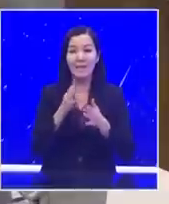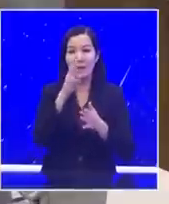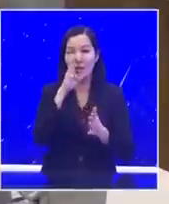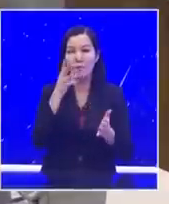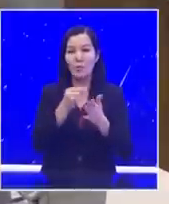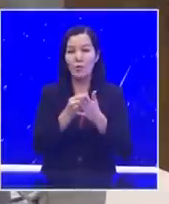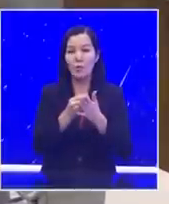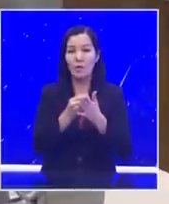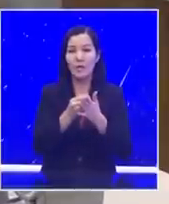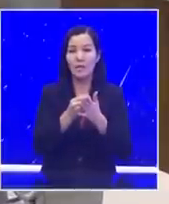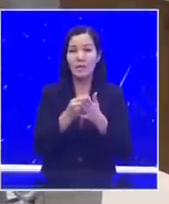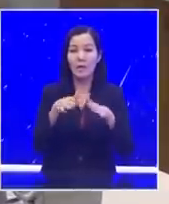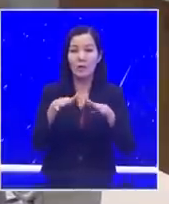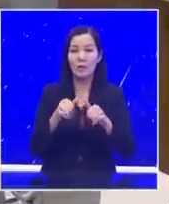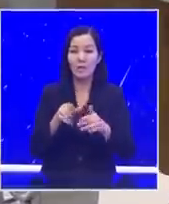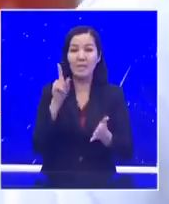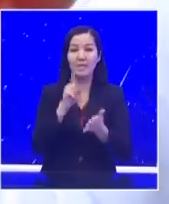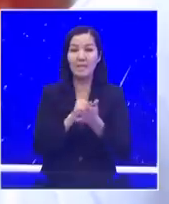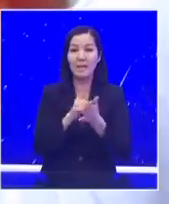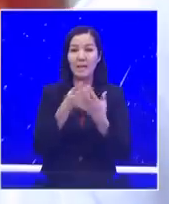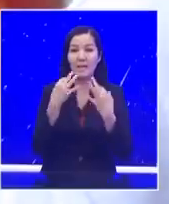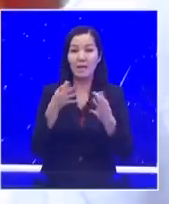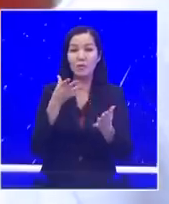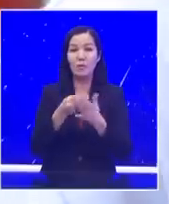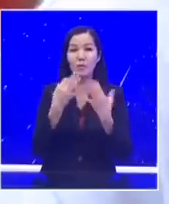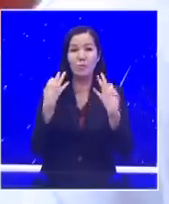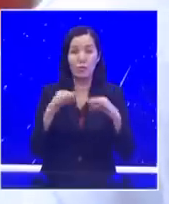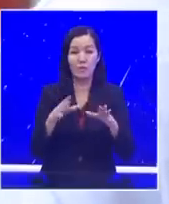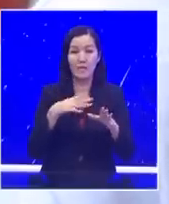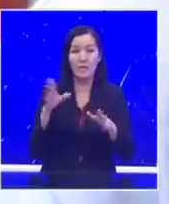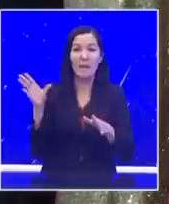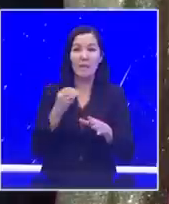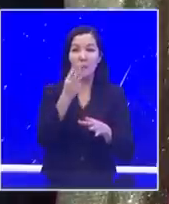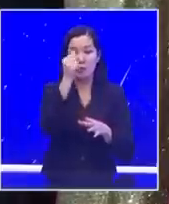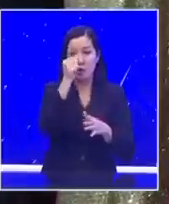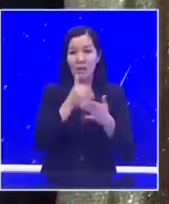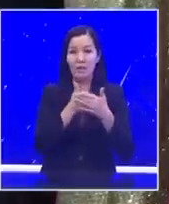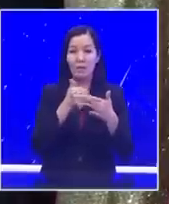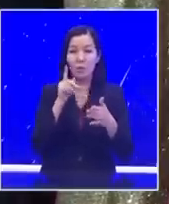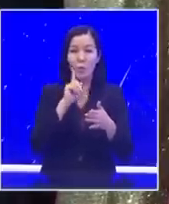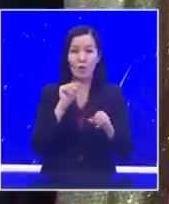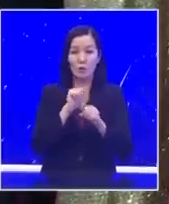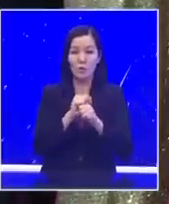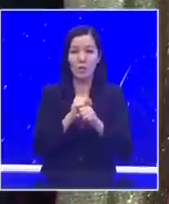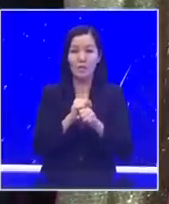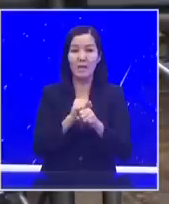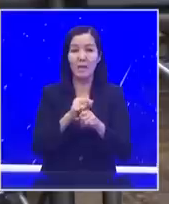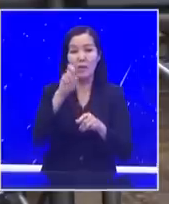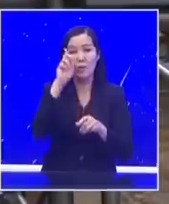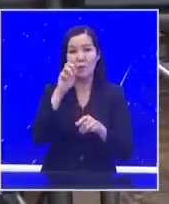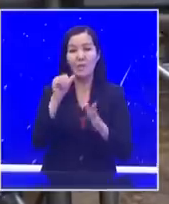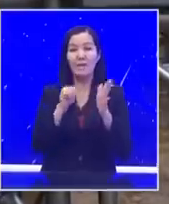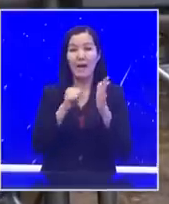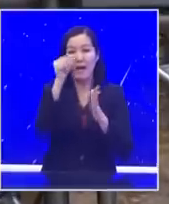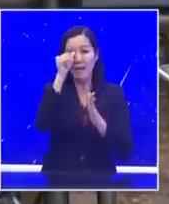қорынан ұсталатын салықтан босатылады. Басқа да салықтармен төлемдер 3 айға шегерілет. Әрі үкімет жоқ дегенде жарты жыл.